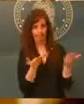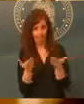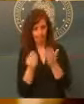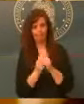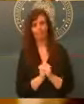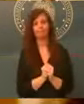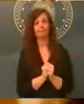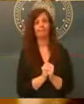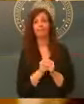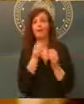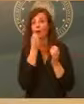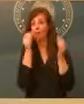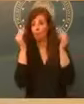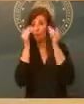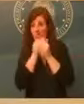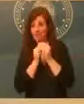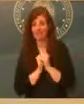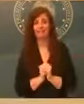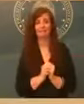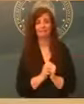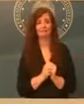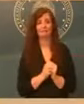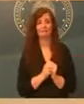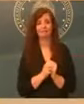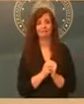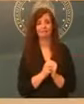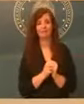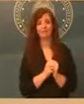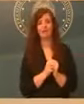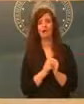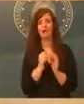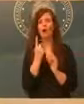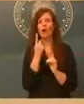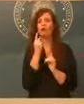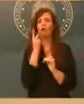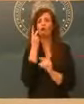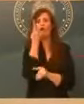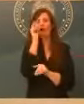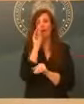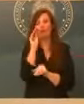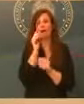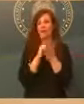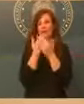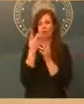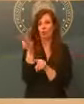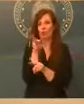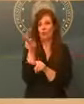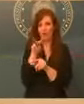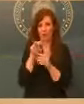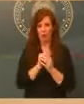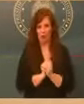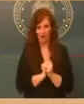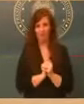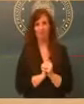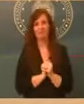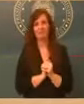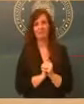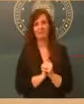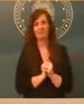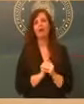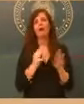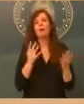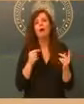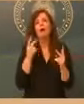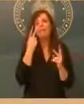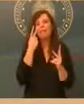buonasera vorrei diciamo rivolgere una domanda a entrambi poi magari vedete voi come rispondere se vi va